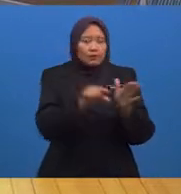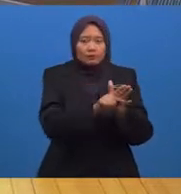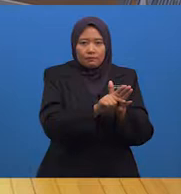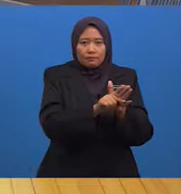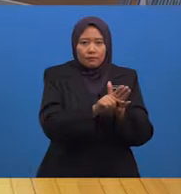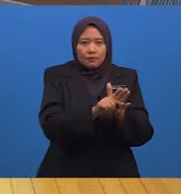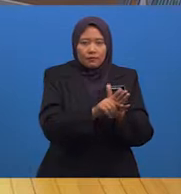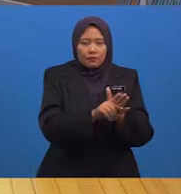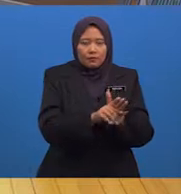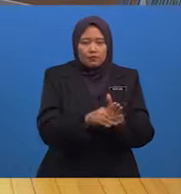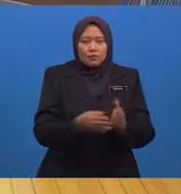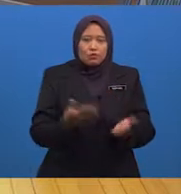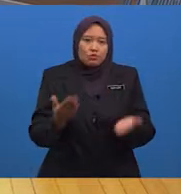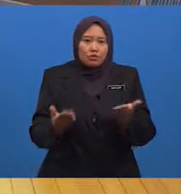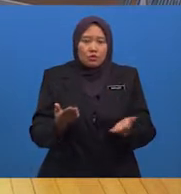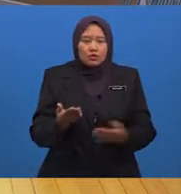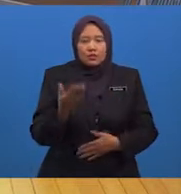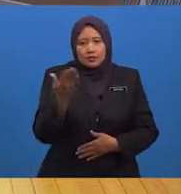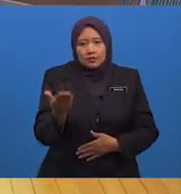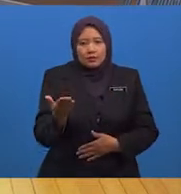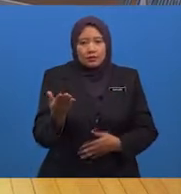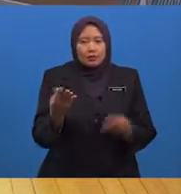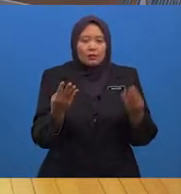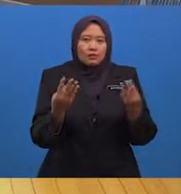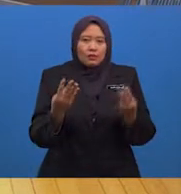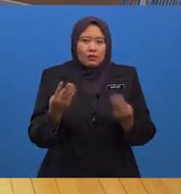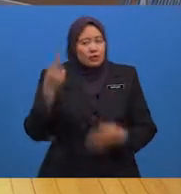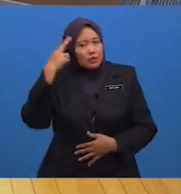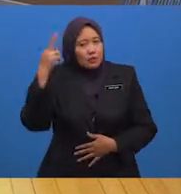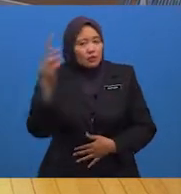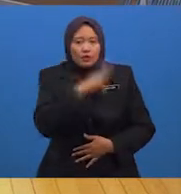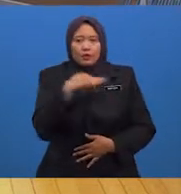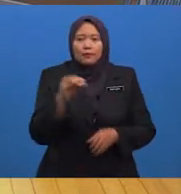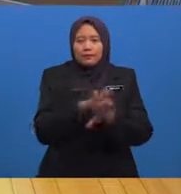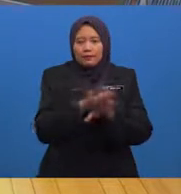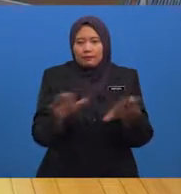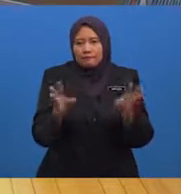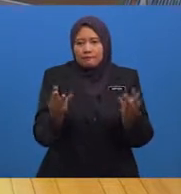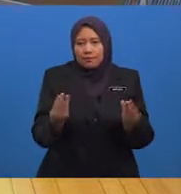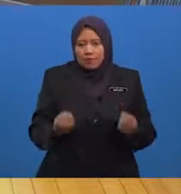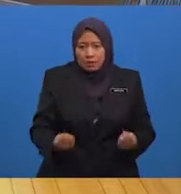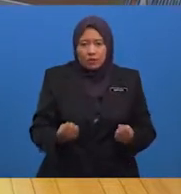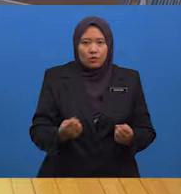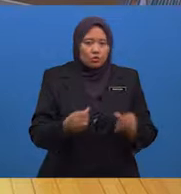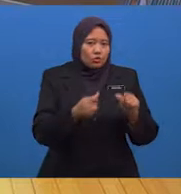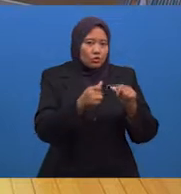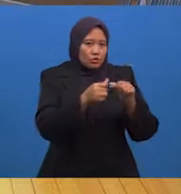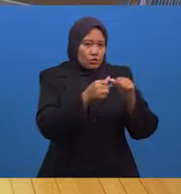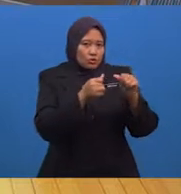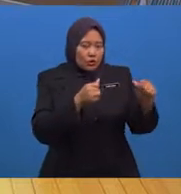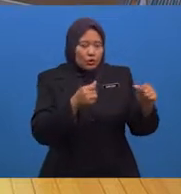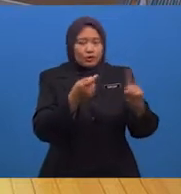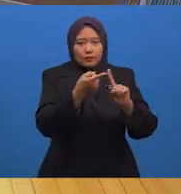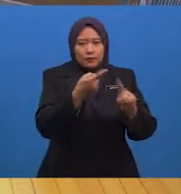merindui dan tidak ingin berjauhan dengan kita. Melalui bingkai gambar juga,